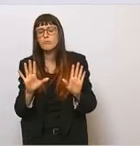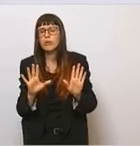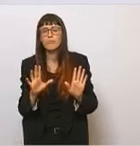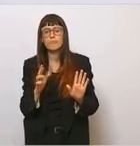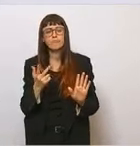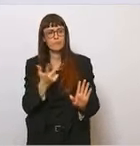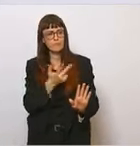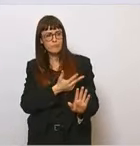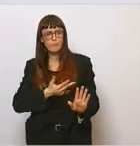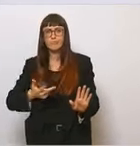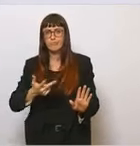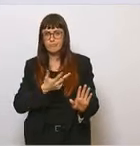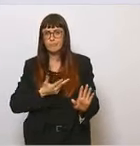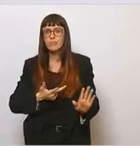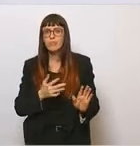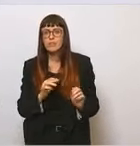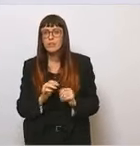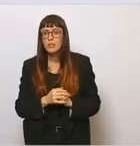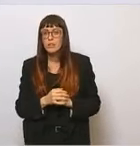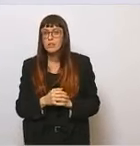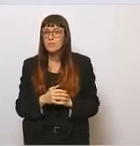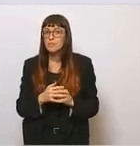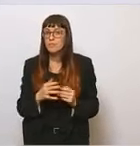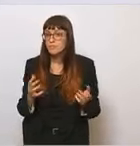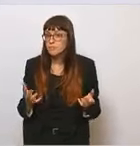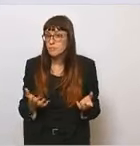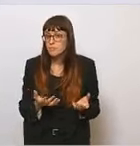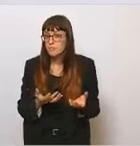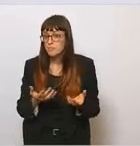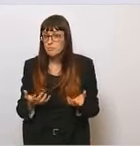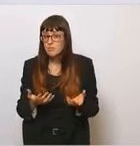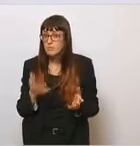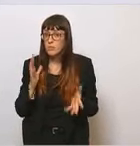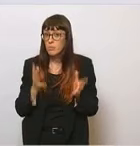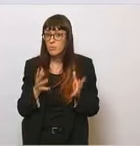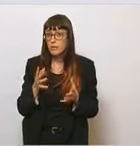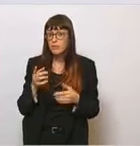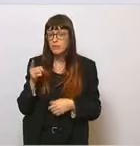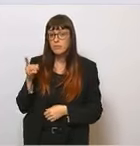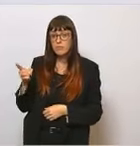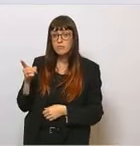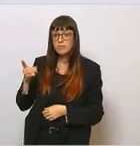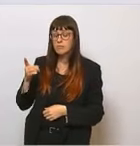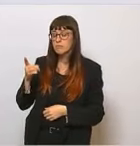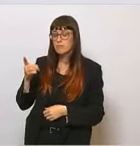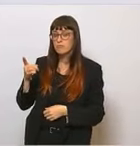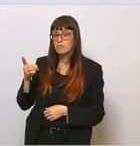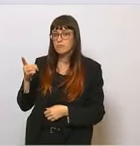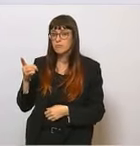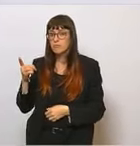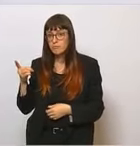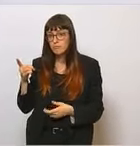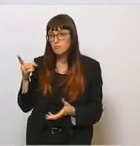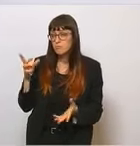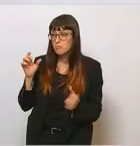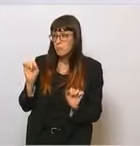Margrethe, est-ce que vous pouvez nous parler un tout petit peu de comment est-ce que vous voyez